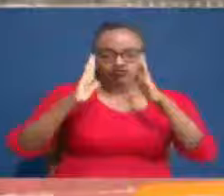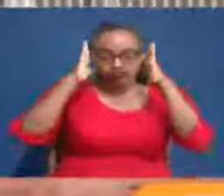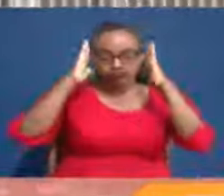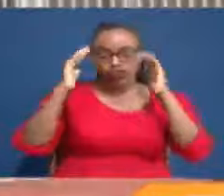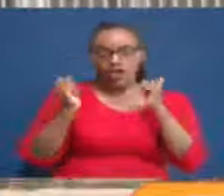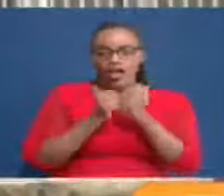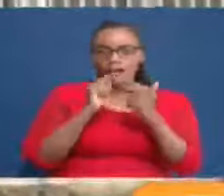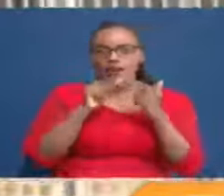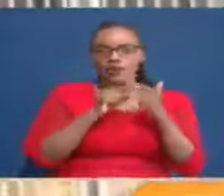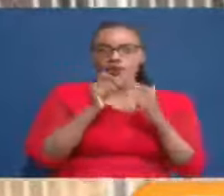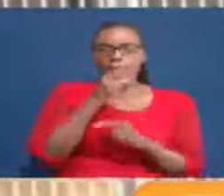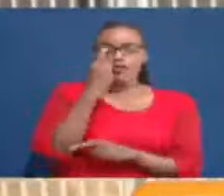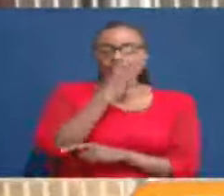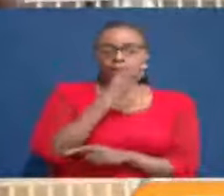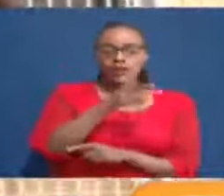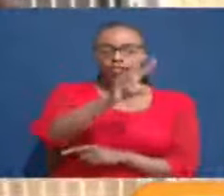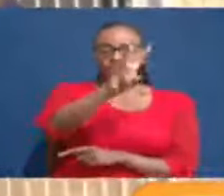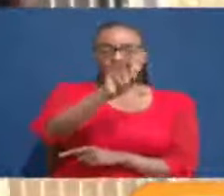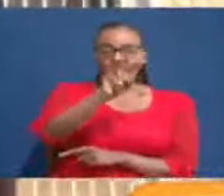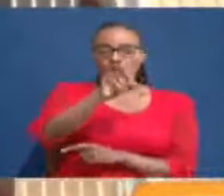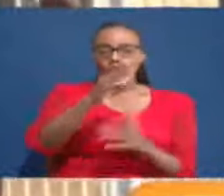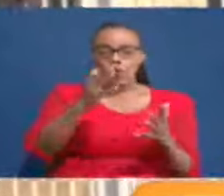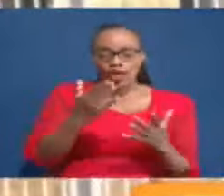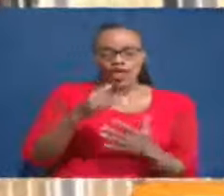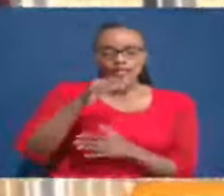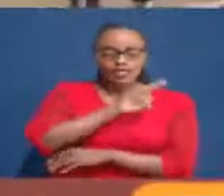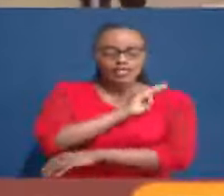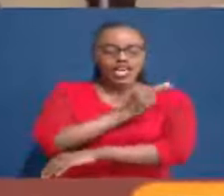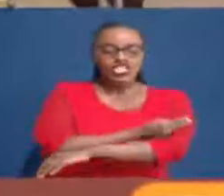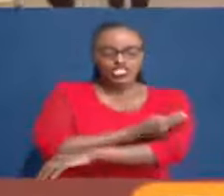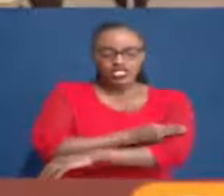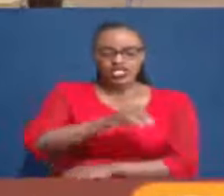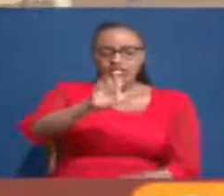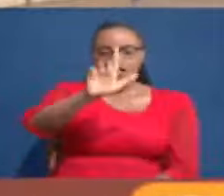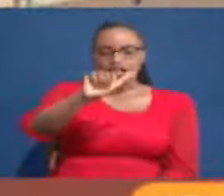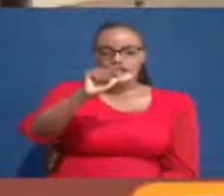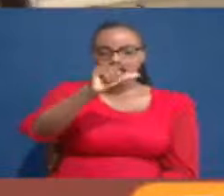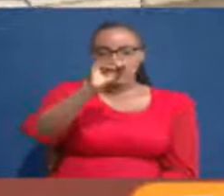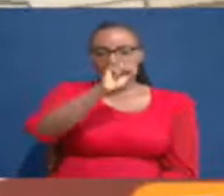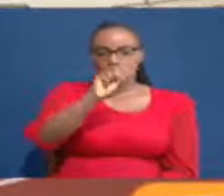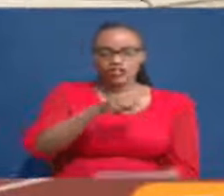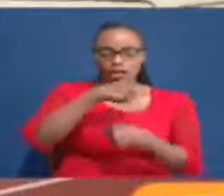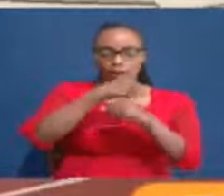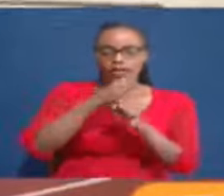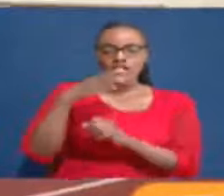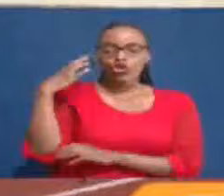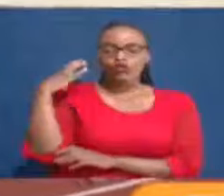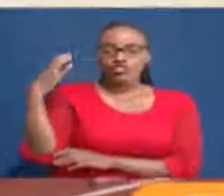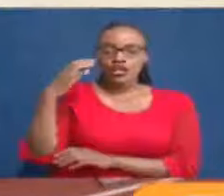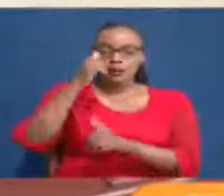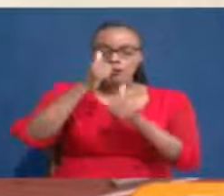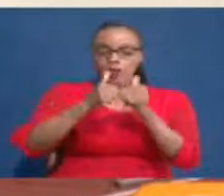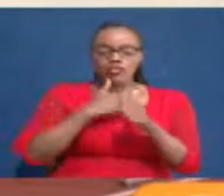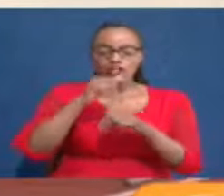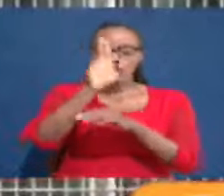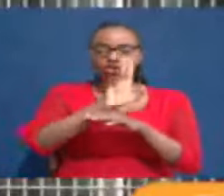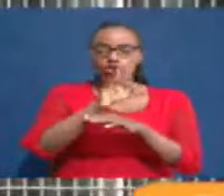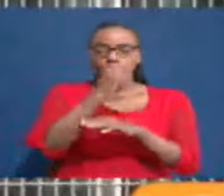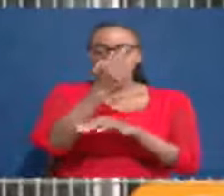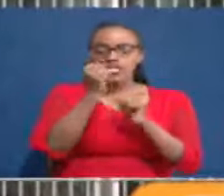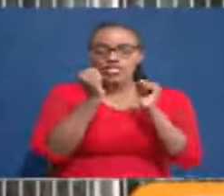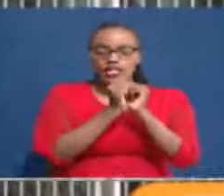Machi 30, 2021 kule Lagos, Nigeria, kwenye mchuano wa Making of Champions ambapo alitumia